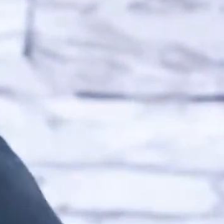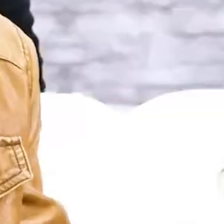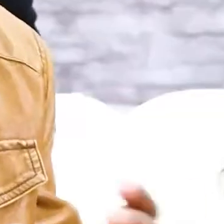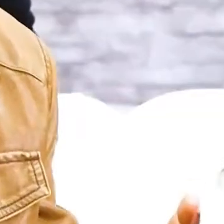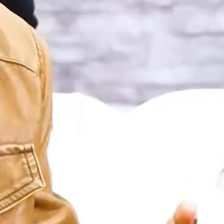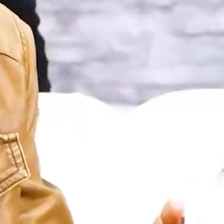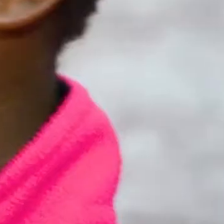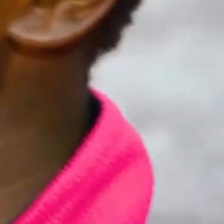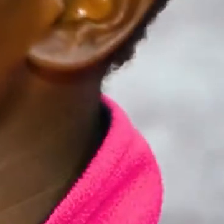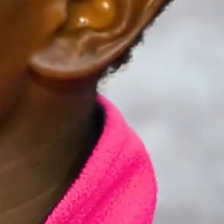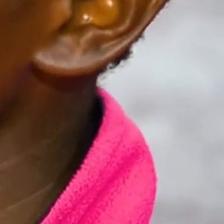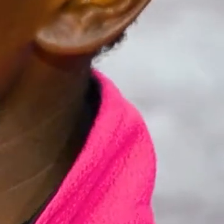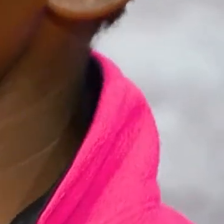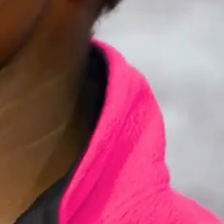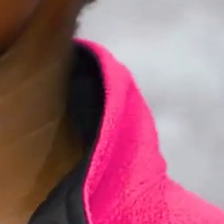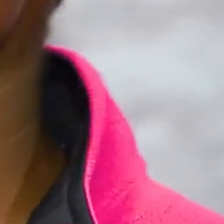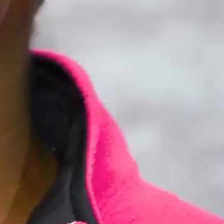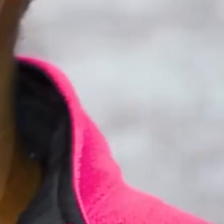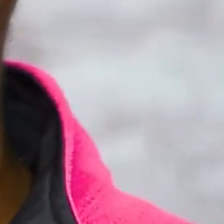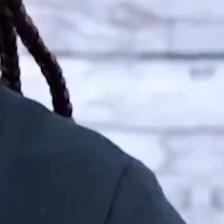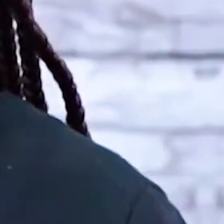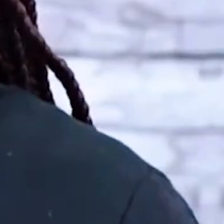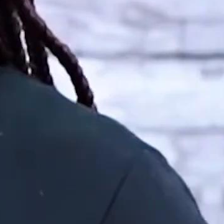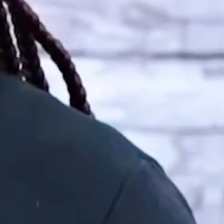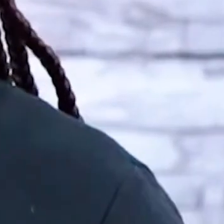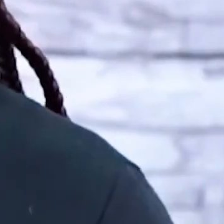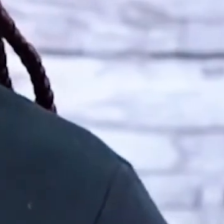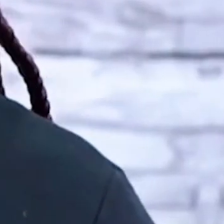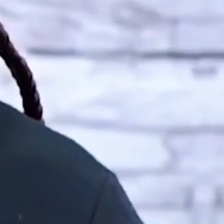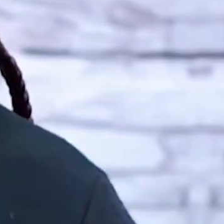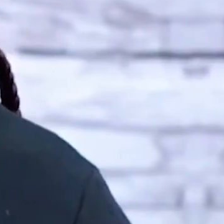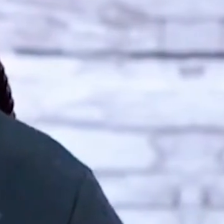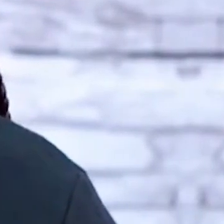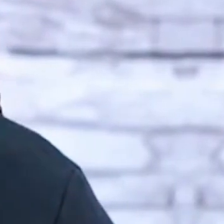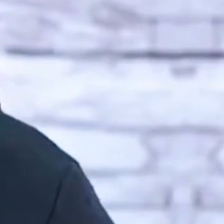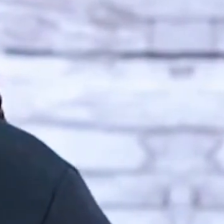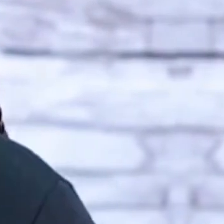unza misumbu ticha faraneku